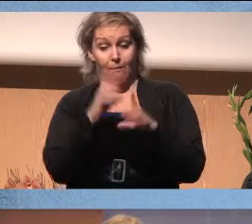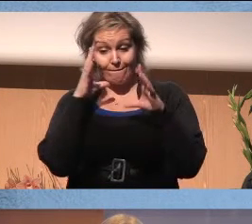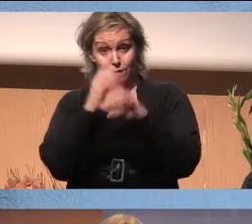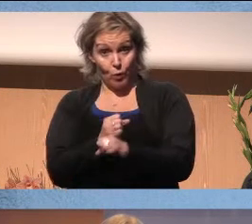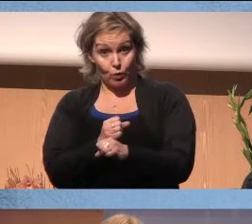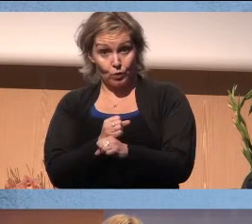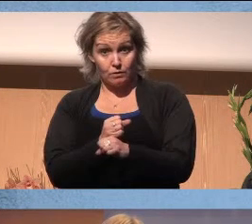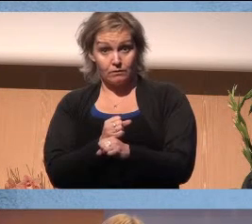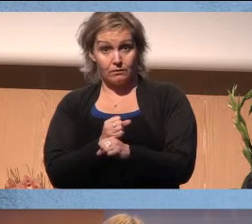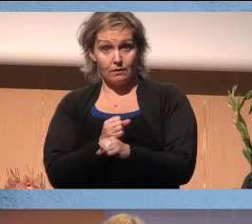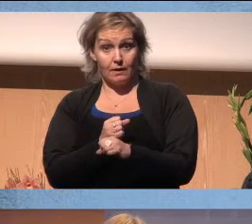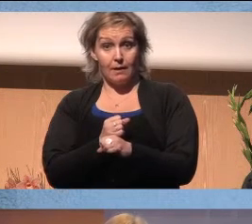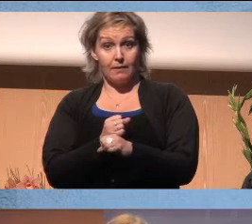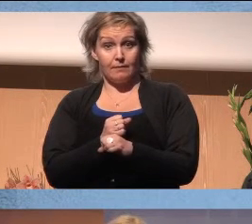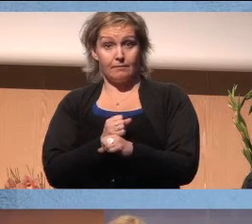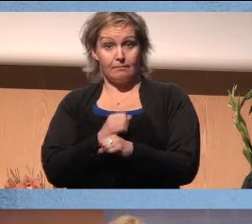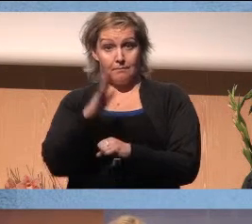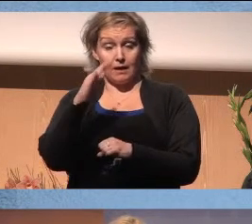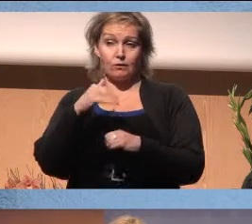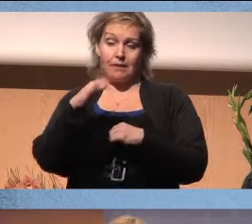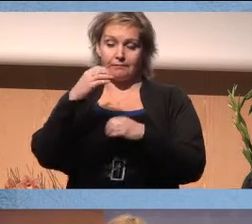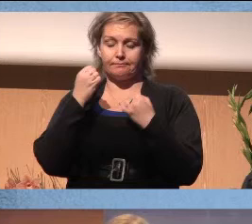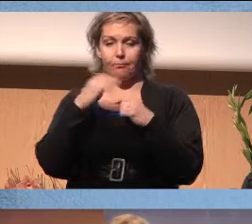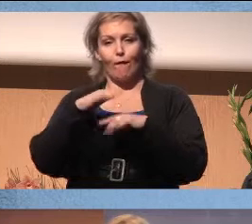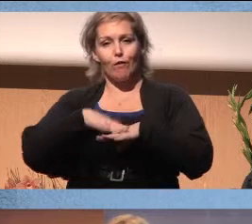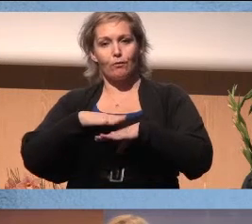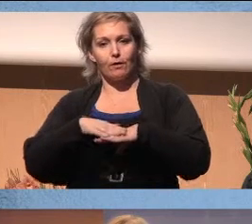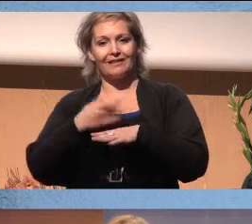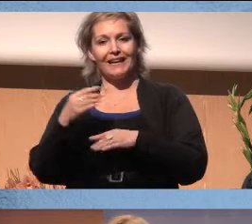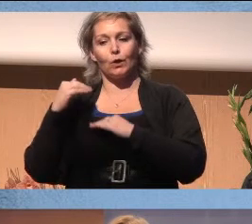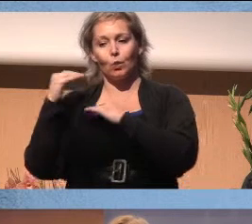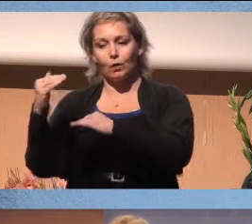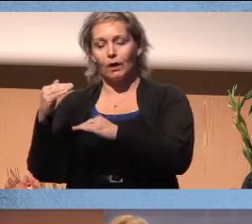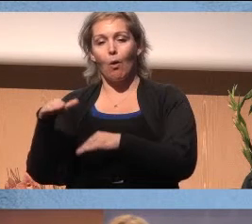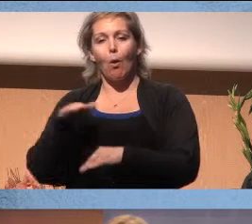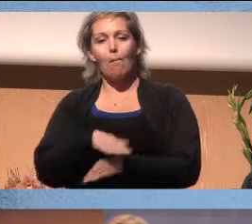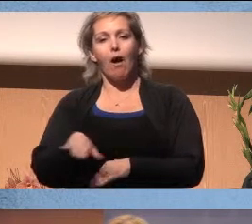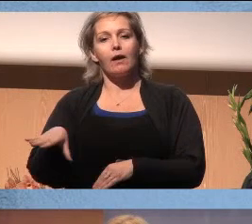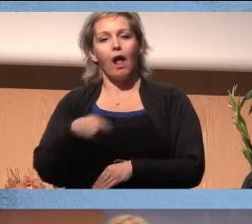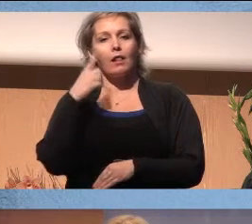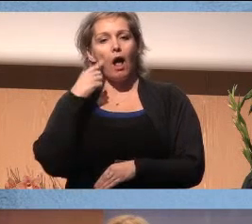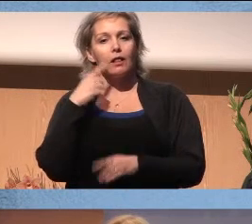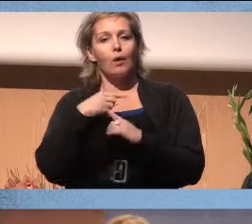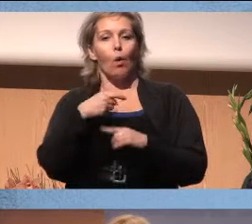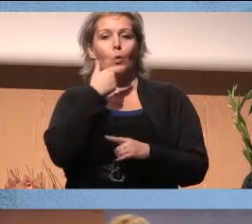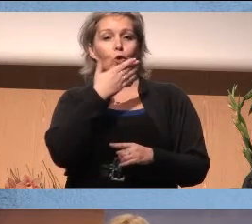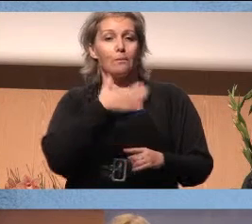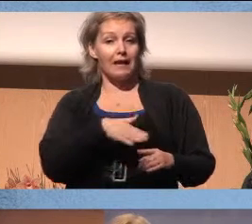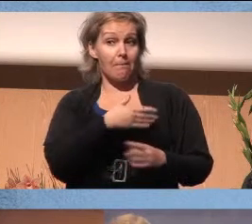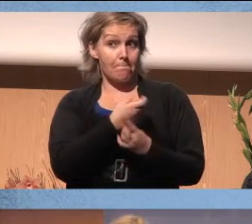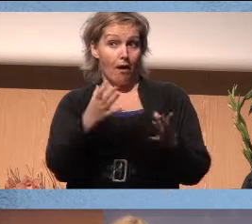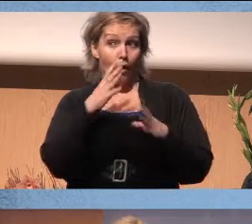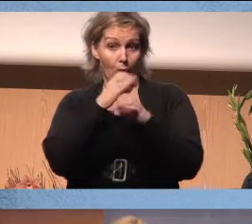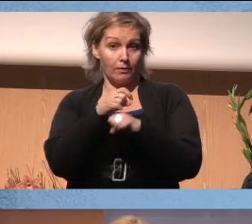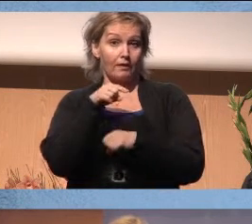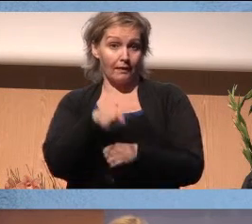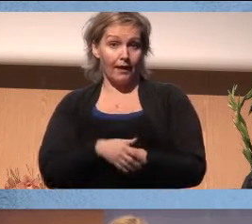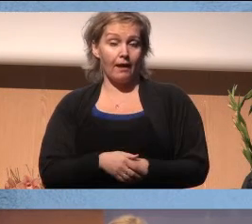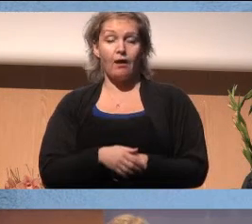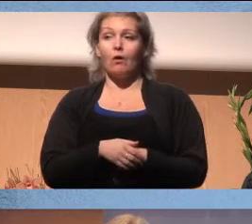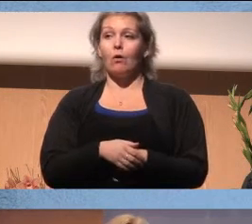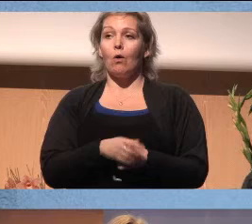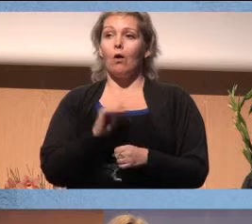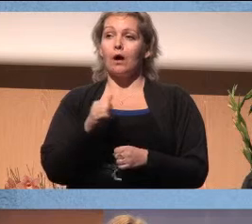fokus, større trykk på forebygging, til kronikerne, til barn i alle aldre, til ungdomshelse, som mange opptatt av.